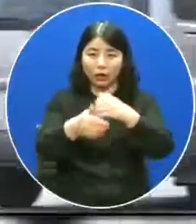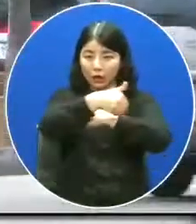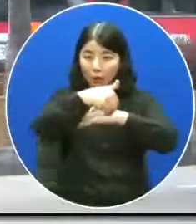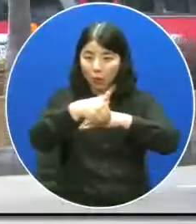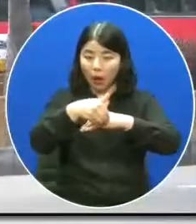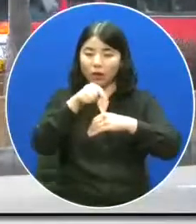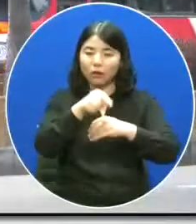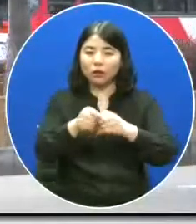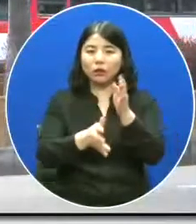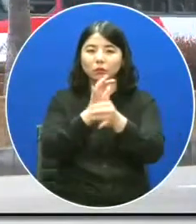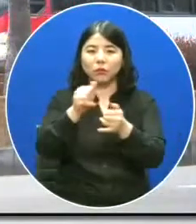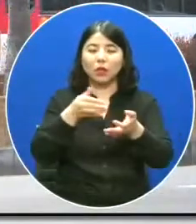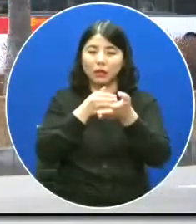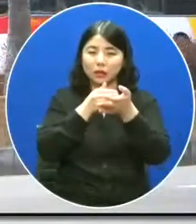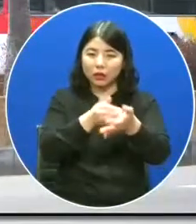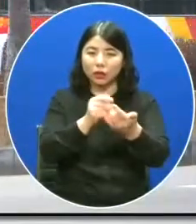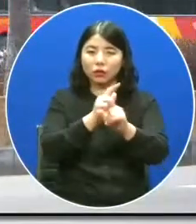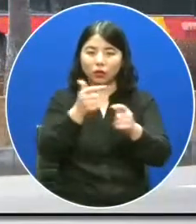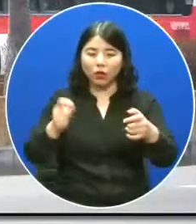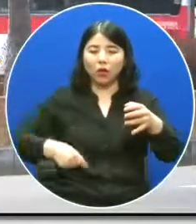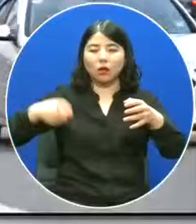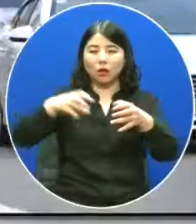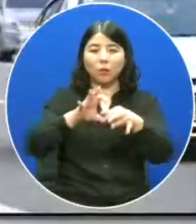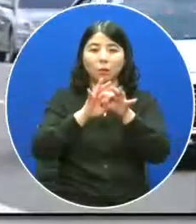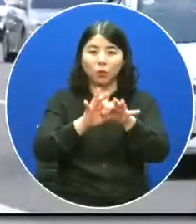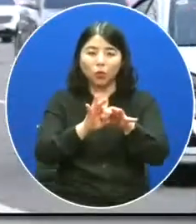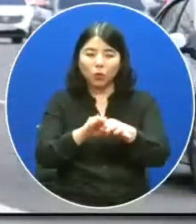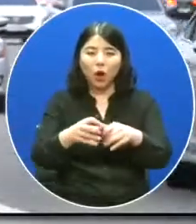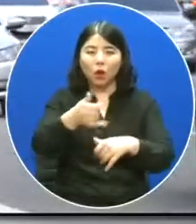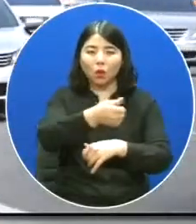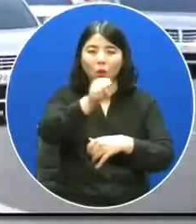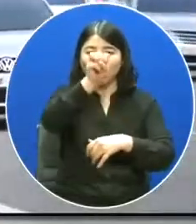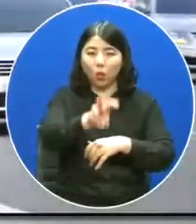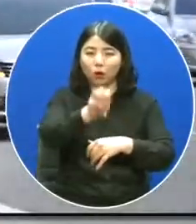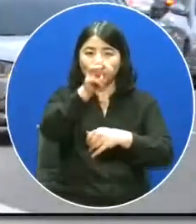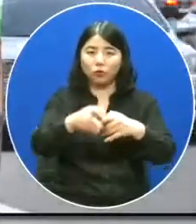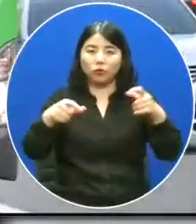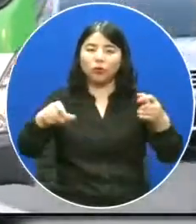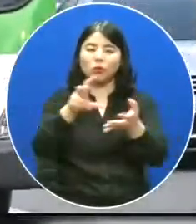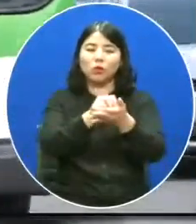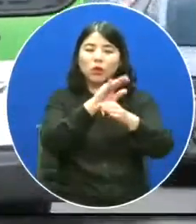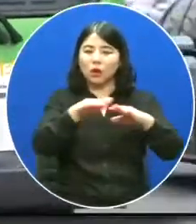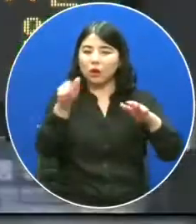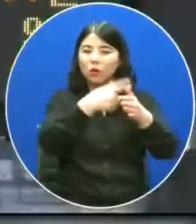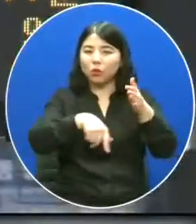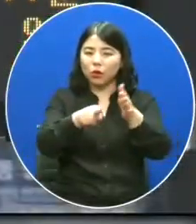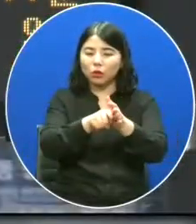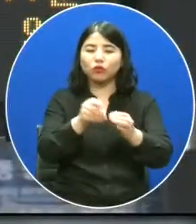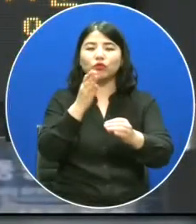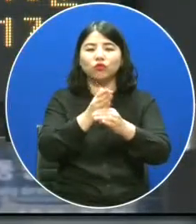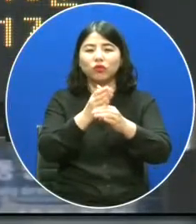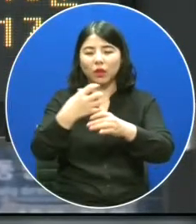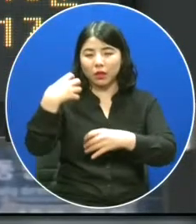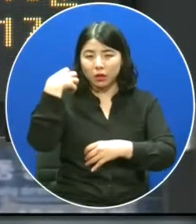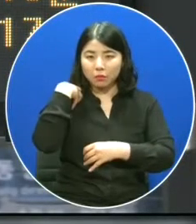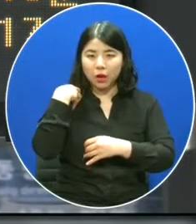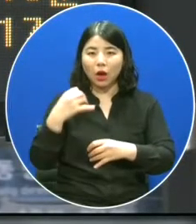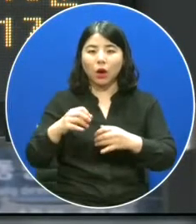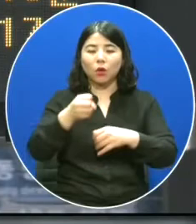B는 시민의 의견과 다양한 분야의 협업을 통해 광주 지역 문제를 해결하기 위한 중간다리 역할을